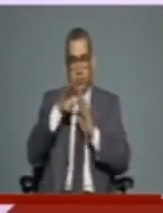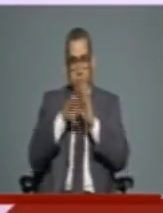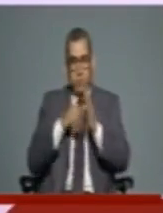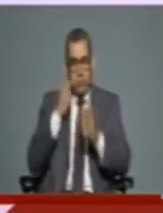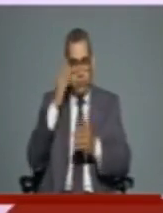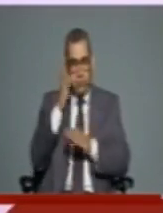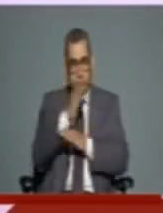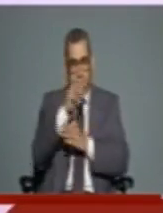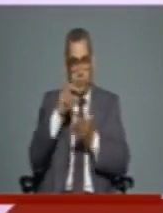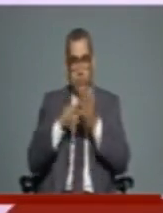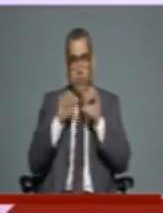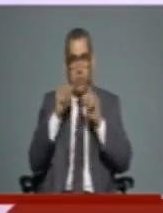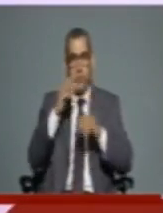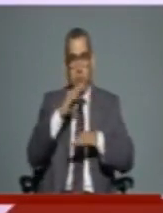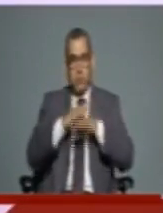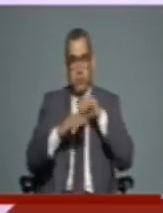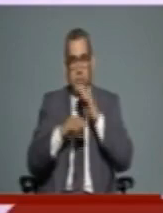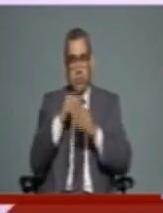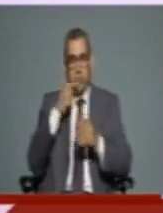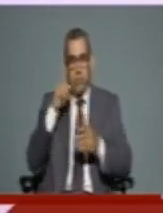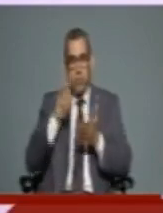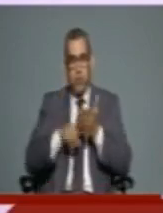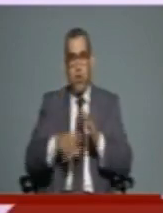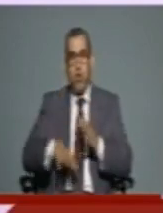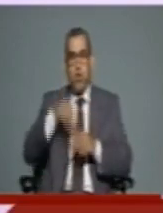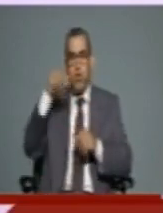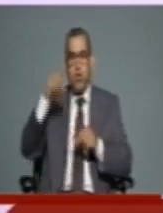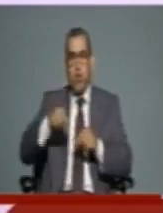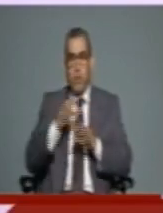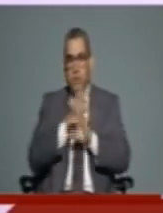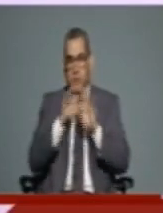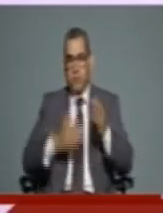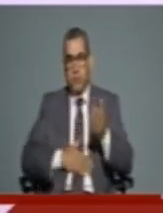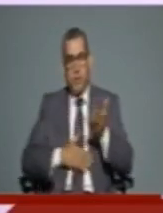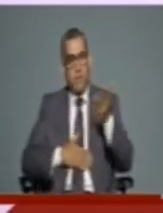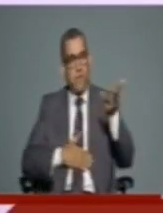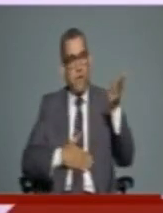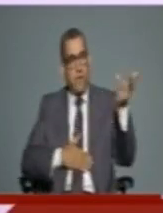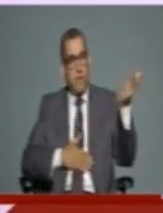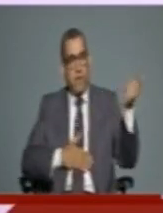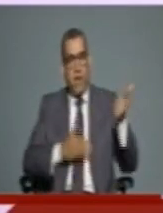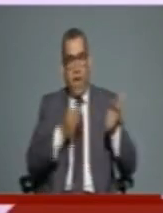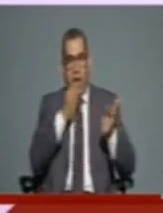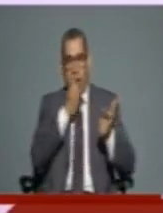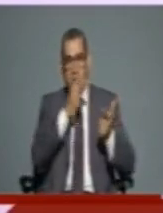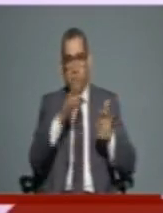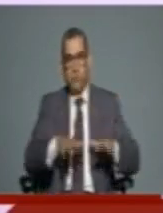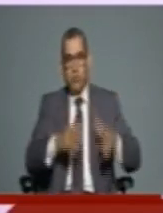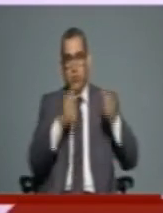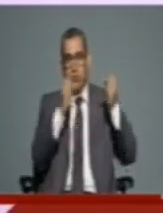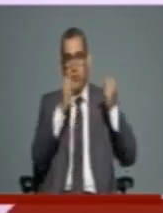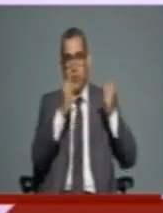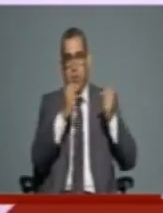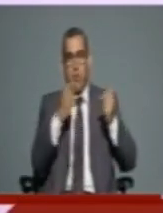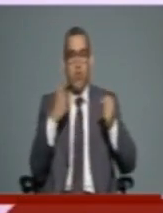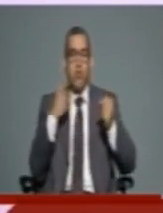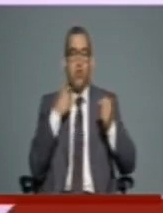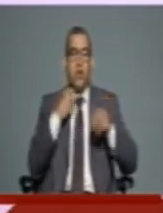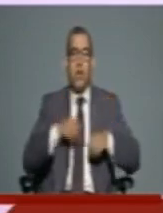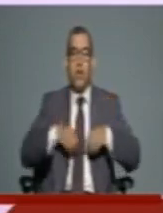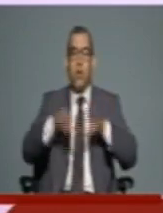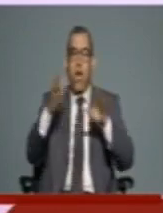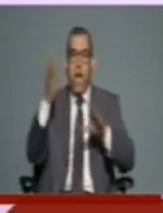التي تبنى اليوم حتى توفر لنا كثير من الهادر اللي كان